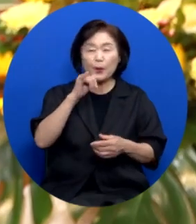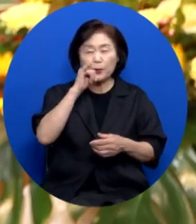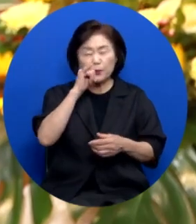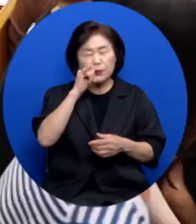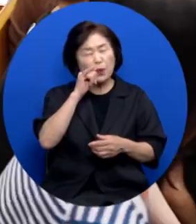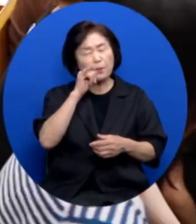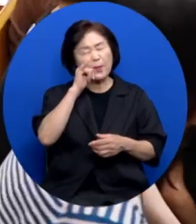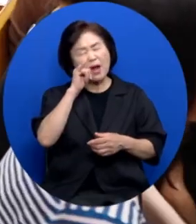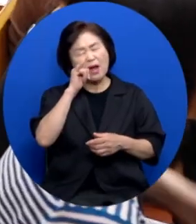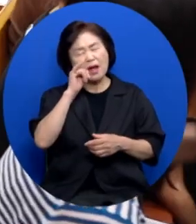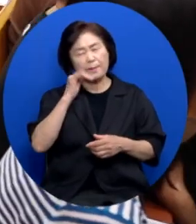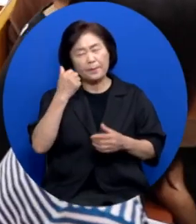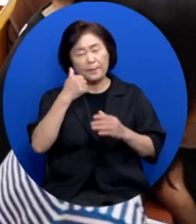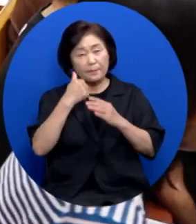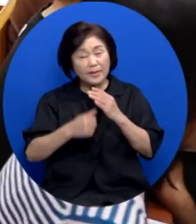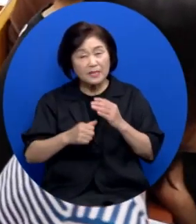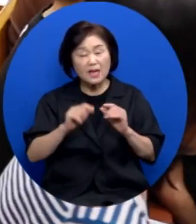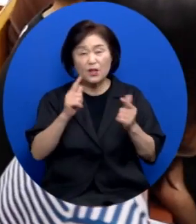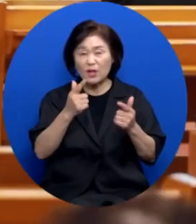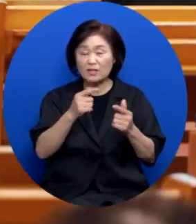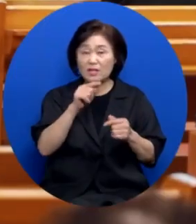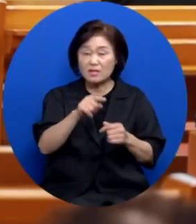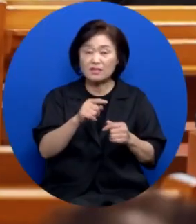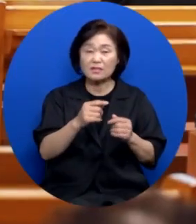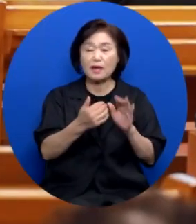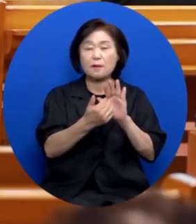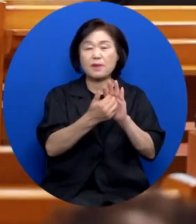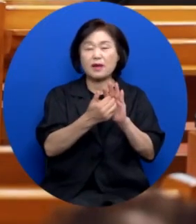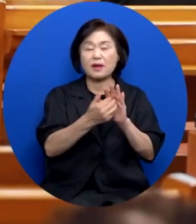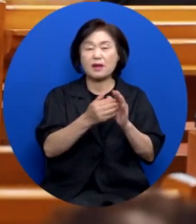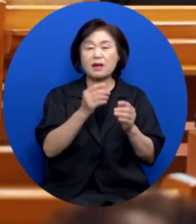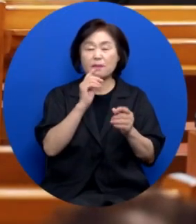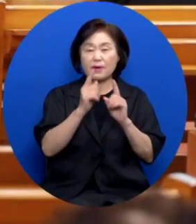마약의 위험성을 간과하지 말 것을 당부했습니다